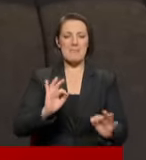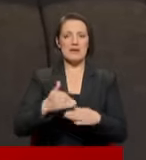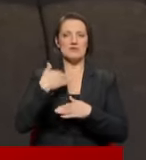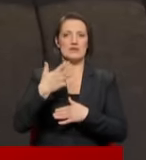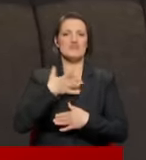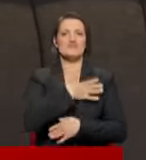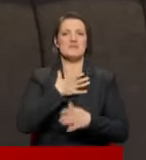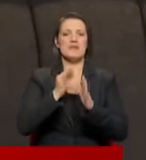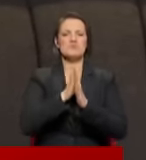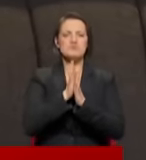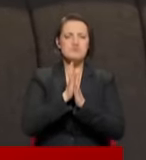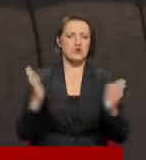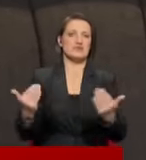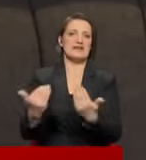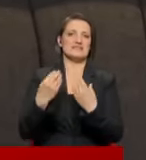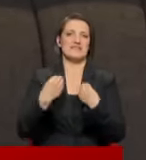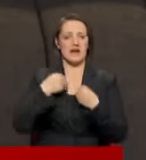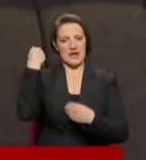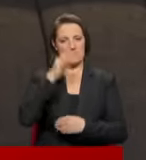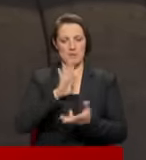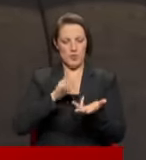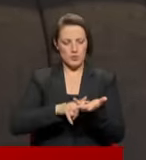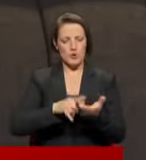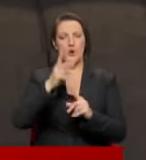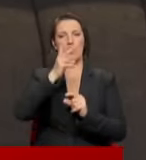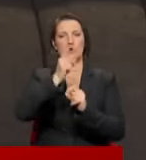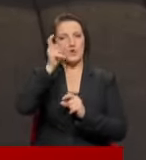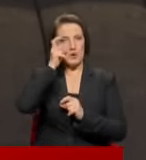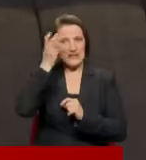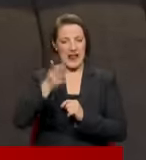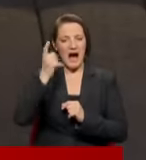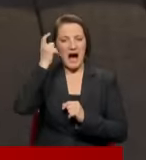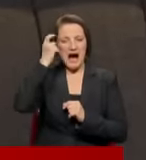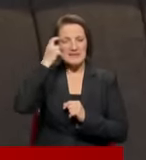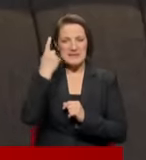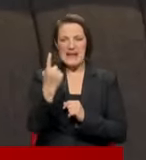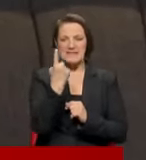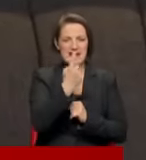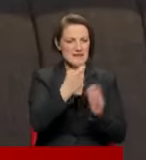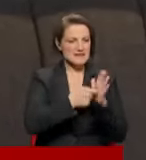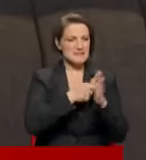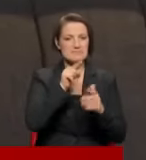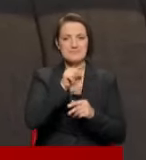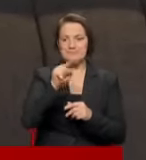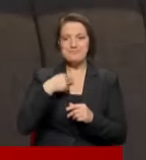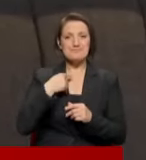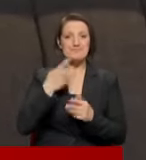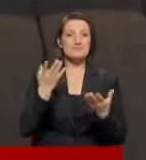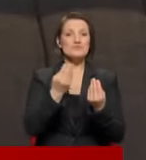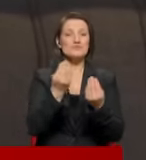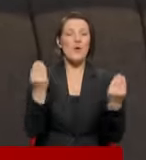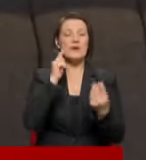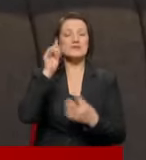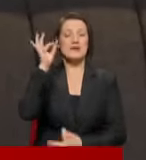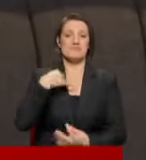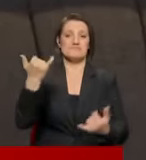biz CHP'den çok büyük bir destek aldık. Sayın Ekrem İmamoğlu'ndan, Sayın Özgür Özel'den. Aklıma hani tek tek isimlerini sayamayacağım dünya kadar